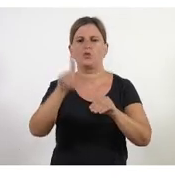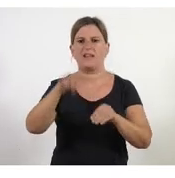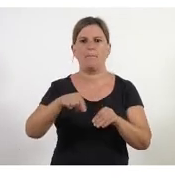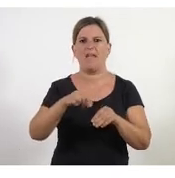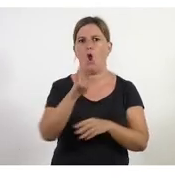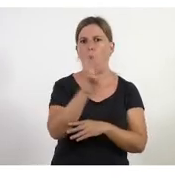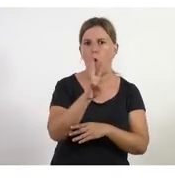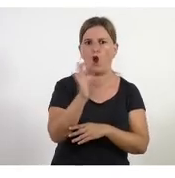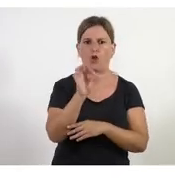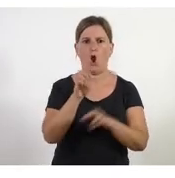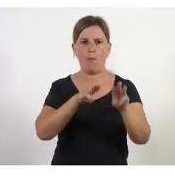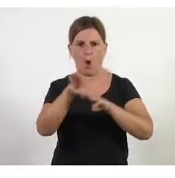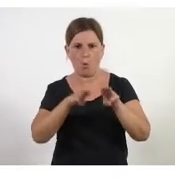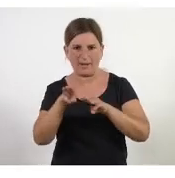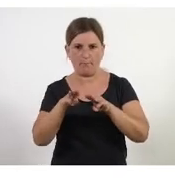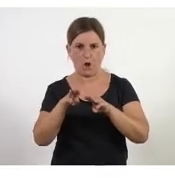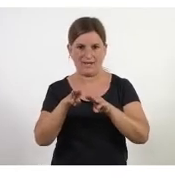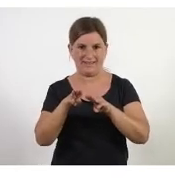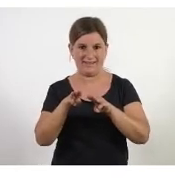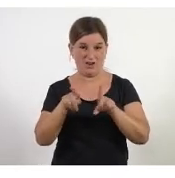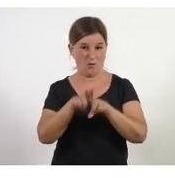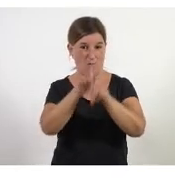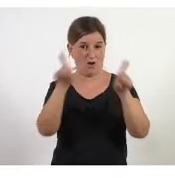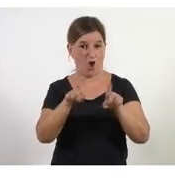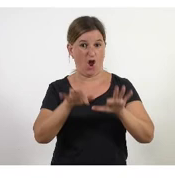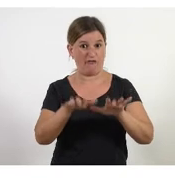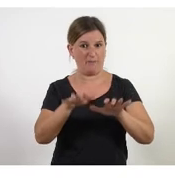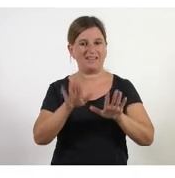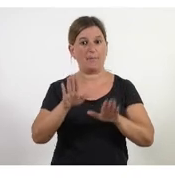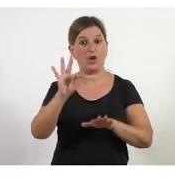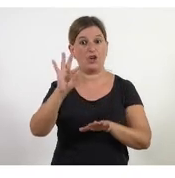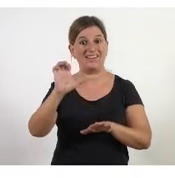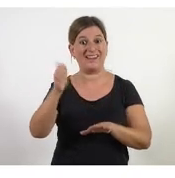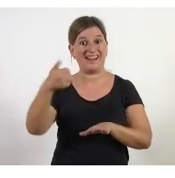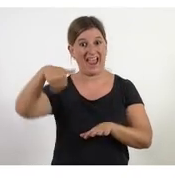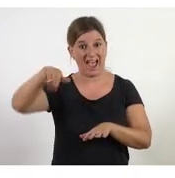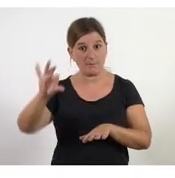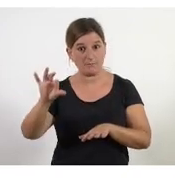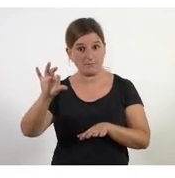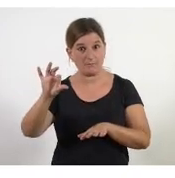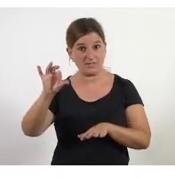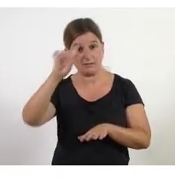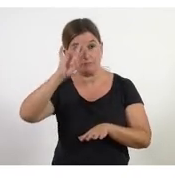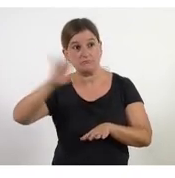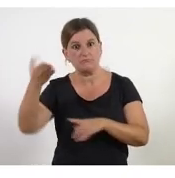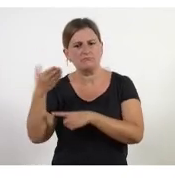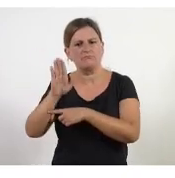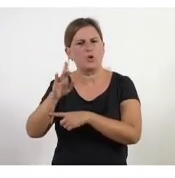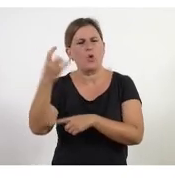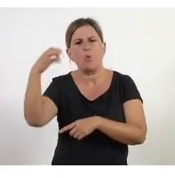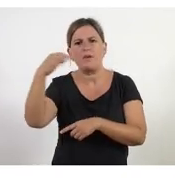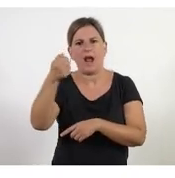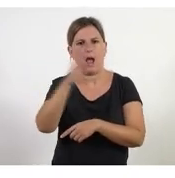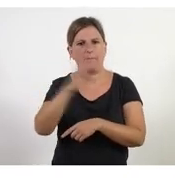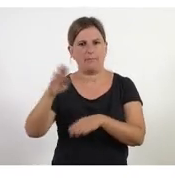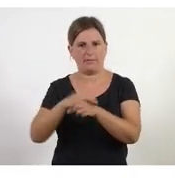PowerPoint, les altres solucions d'ofimàtica, però l'aplicació Teams està concebuda justament per ser una única aplicació per